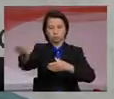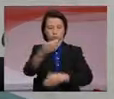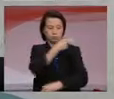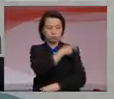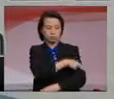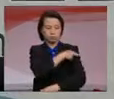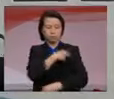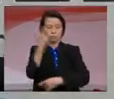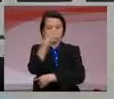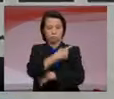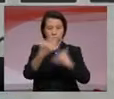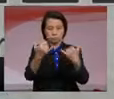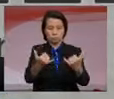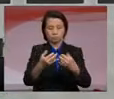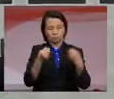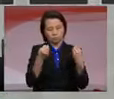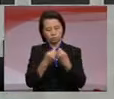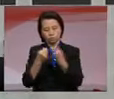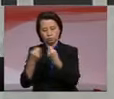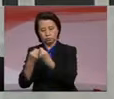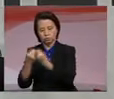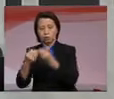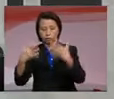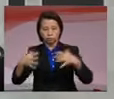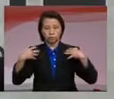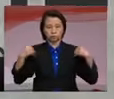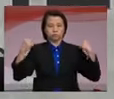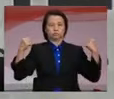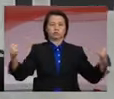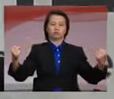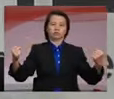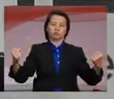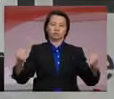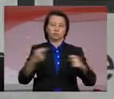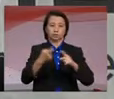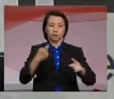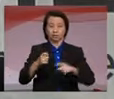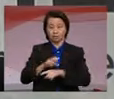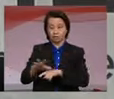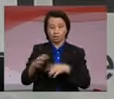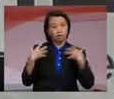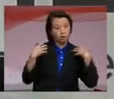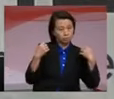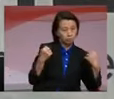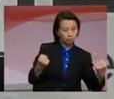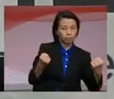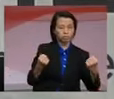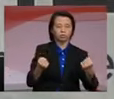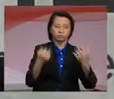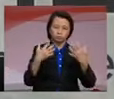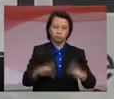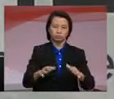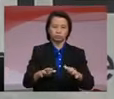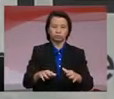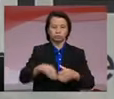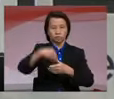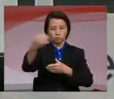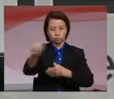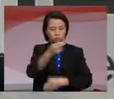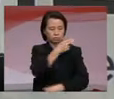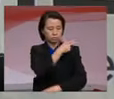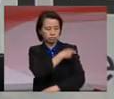pada hari ini. Jumlah kumulatif kes yang telah pulih sepenuhnya daripada jangkitan COVID-19 dan telah discharge daripada